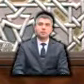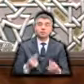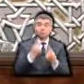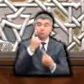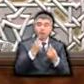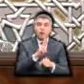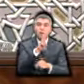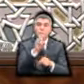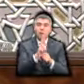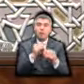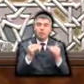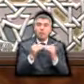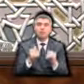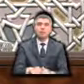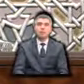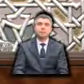الإضافية.